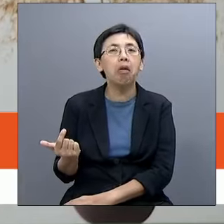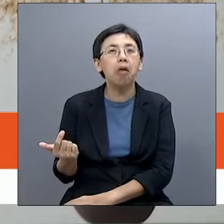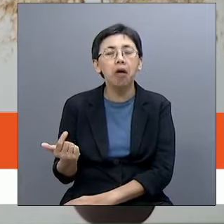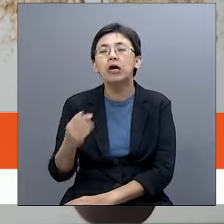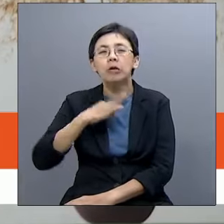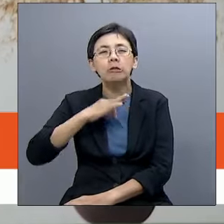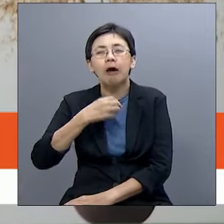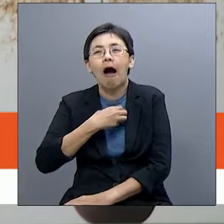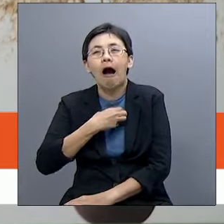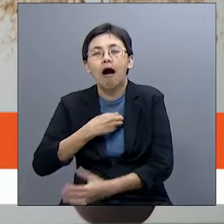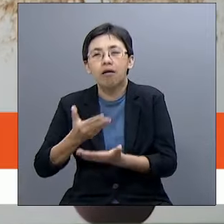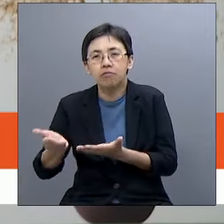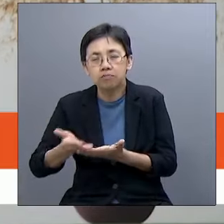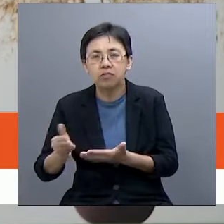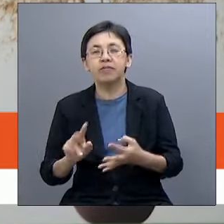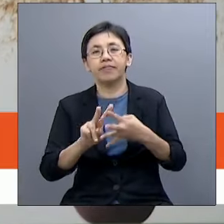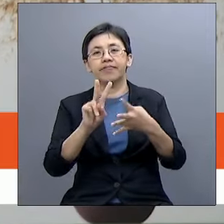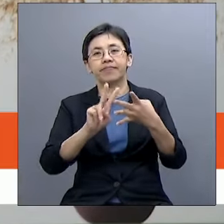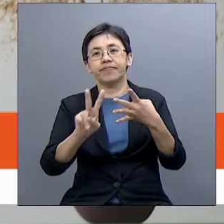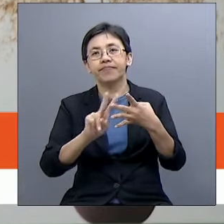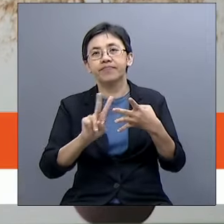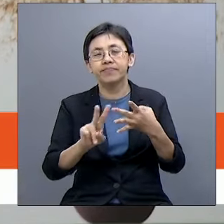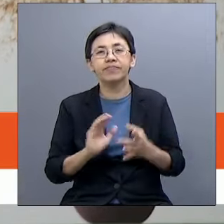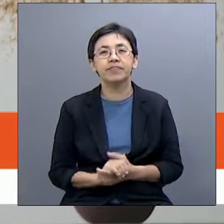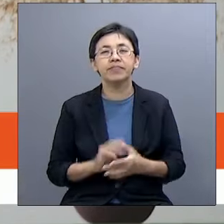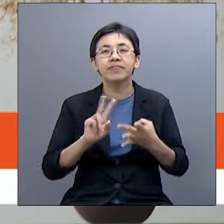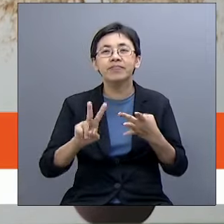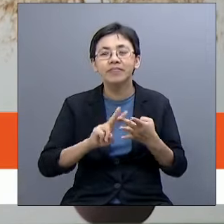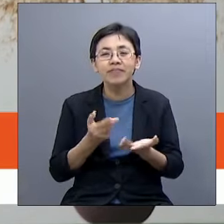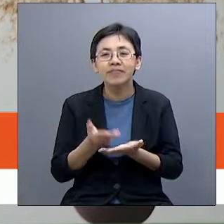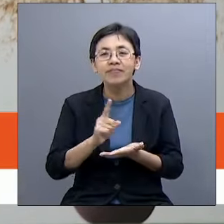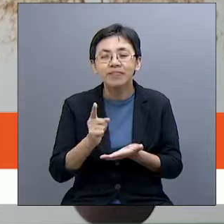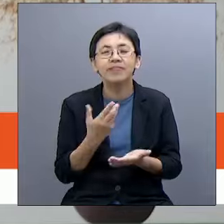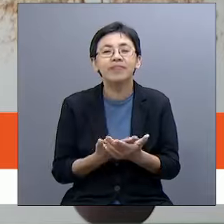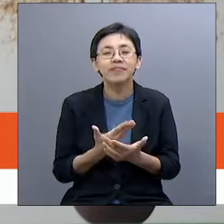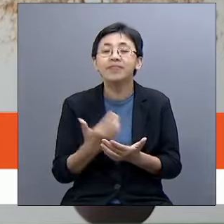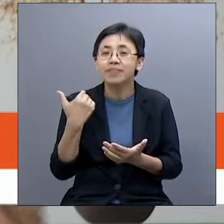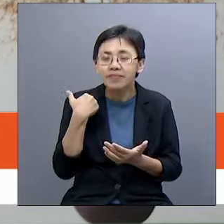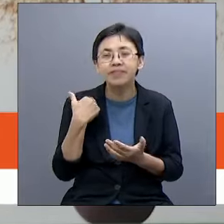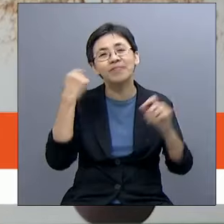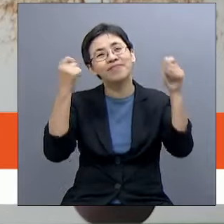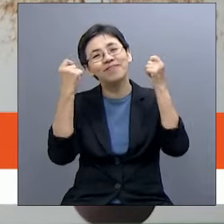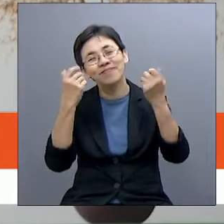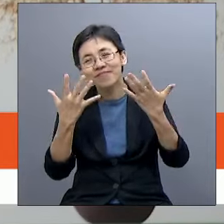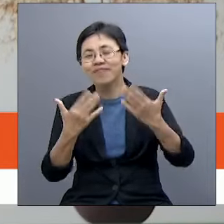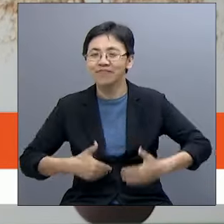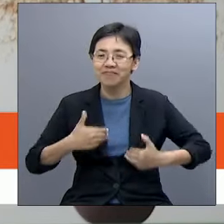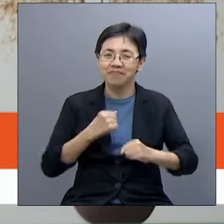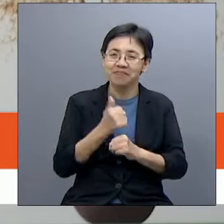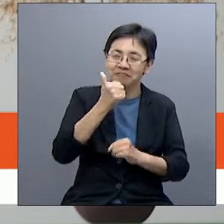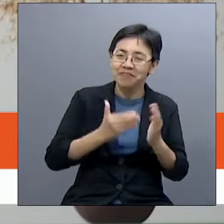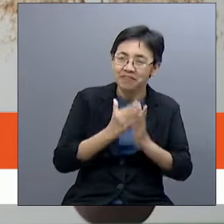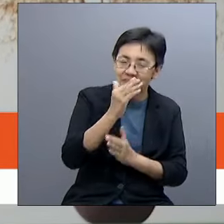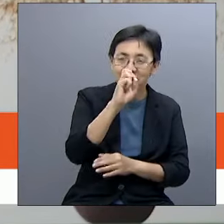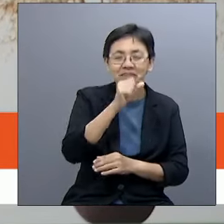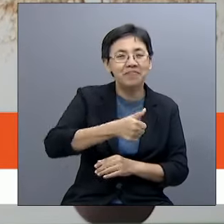ในฝันอันที่ 2คือเป็นเรื่องของpodium of Celebrationครับหมายถึงว่าฉันมีเพื่อเฉลิมฉลองความสำเร็จในชีวิตอะไรบางอย่างสอบติด